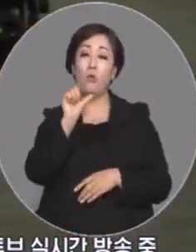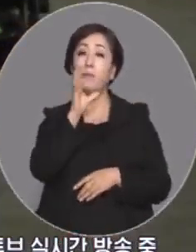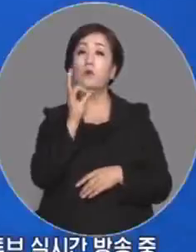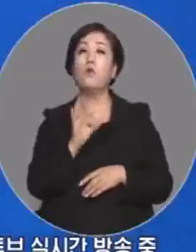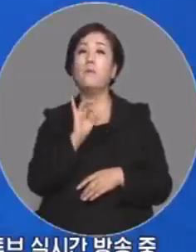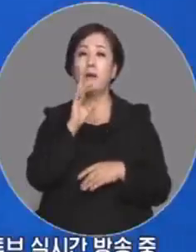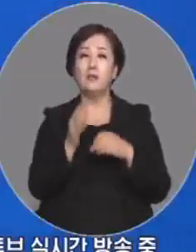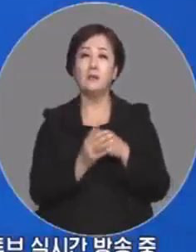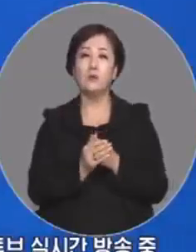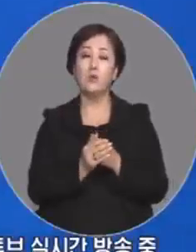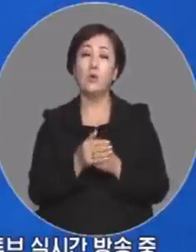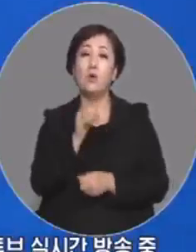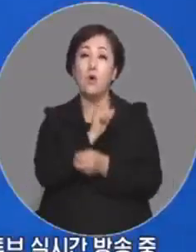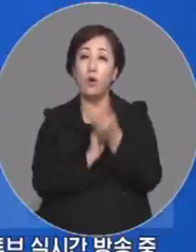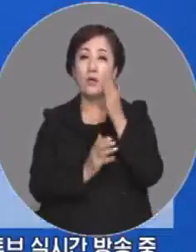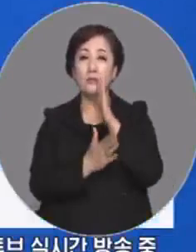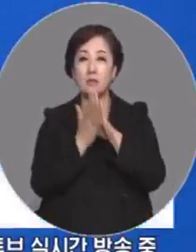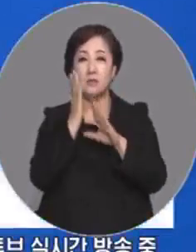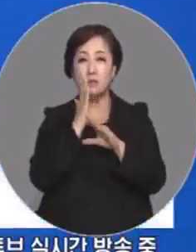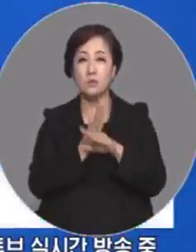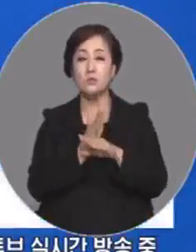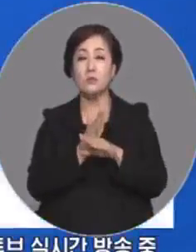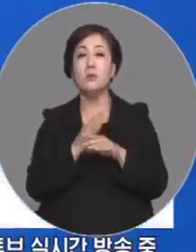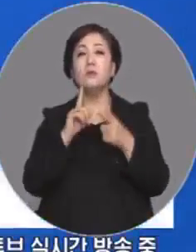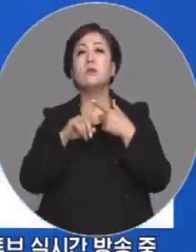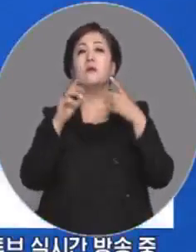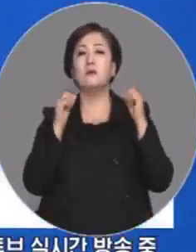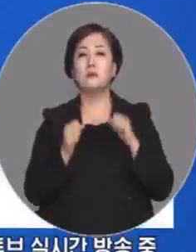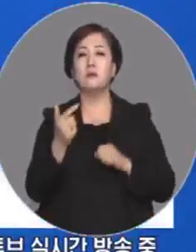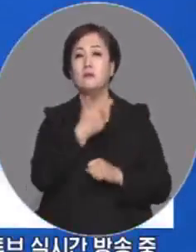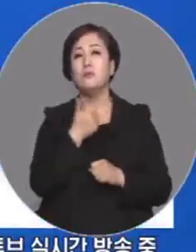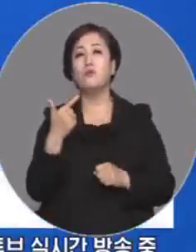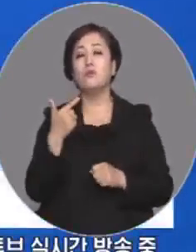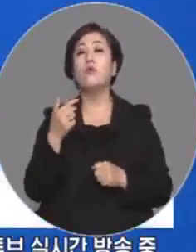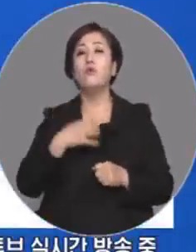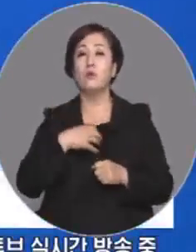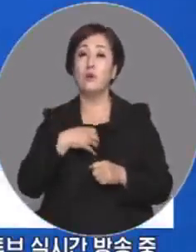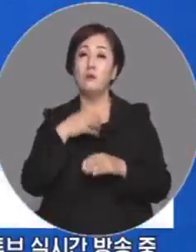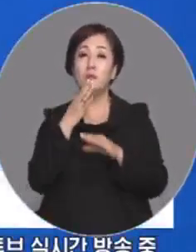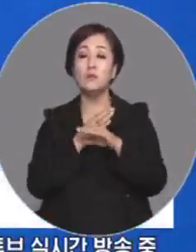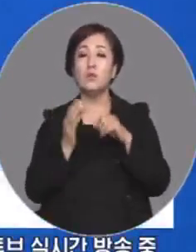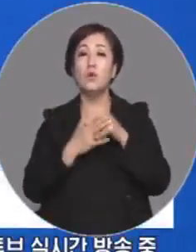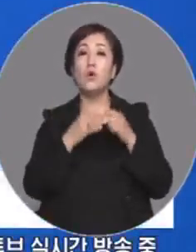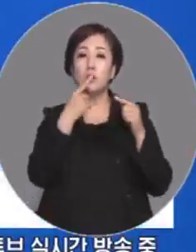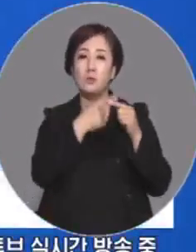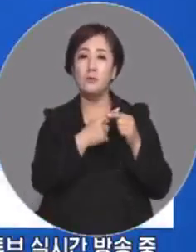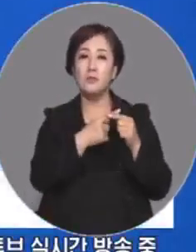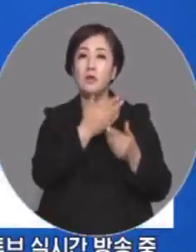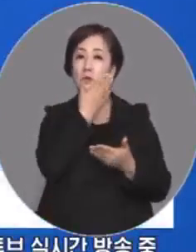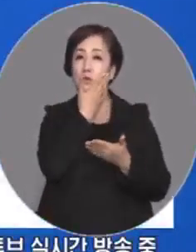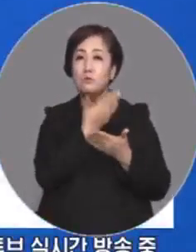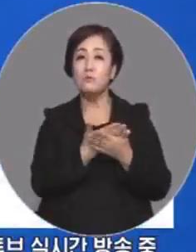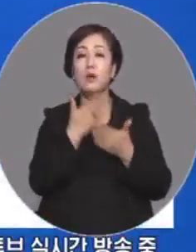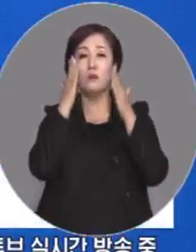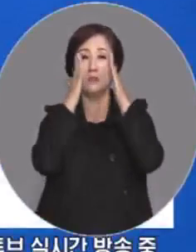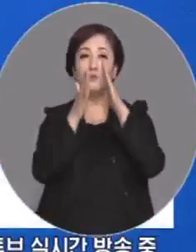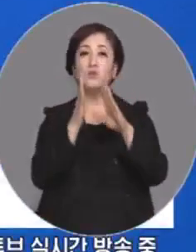그쳤습니다. 광역시 존립마저 위태로운 상황입니다. 첫 번째이자 핵심